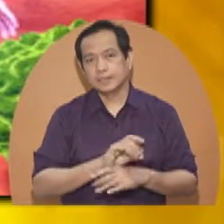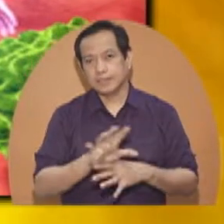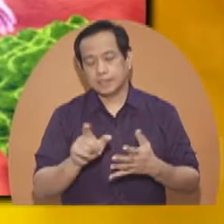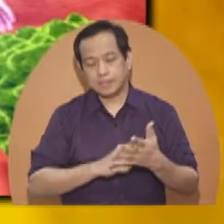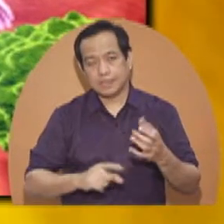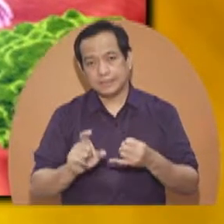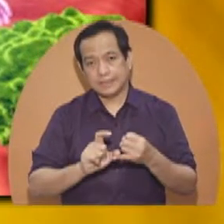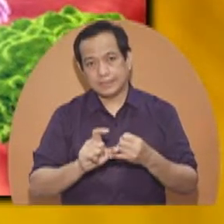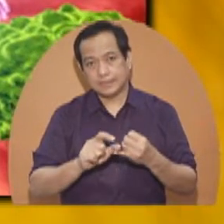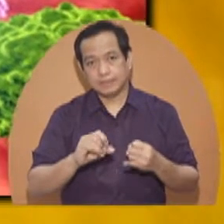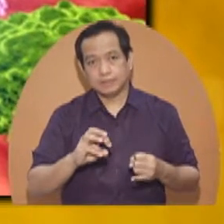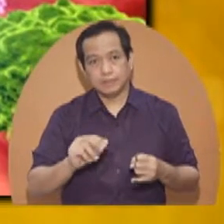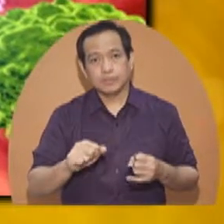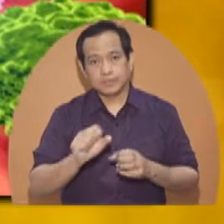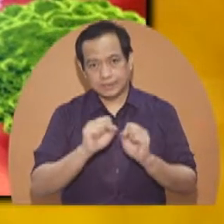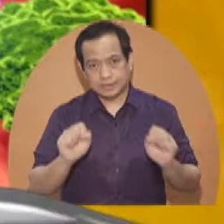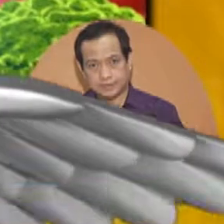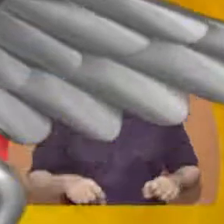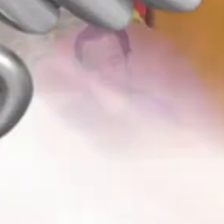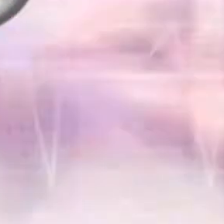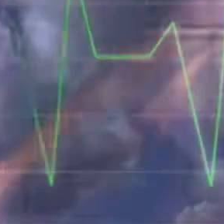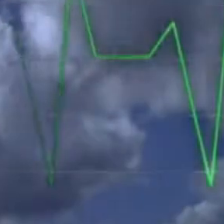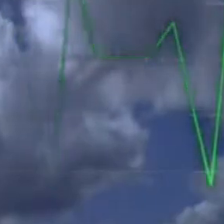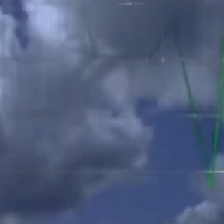paglago ng mga cells sa immune system.